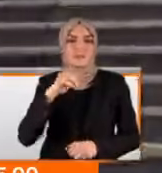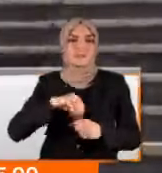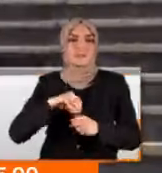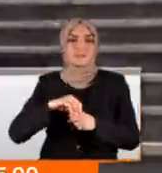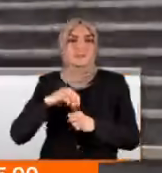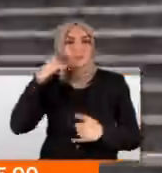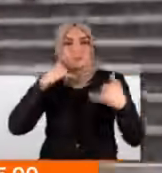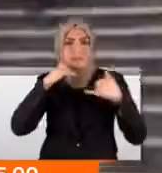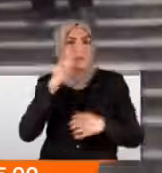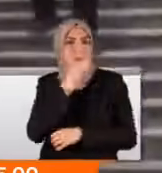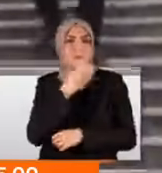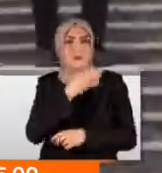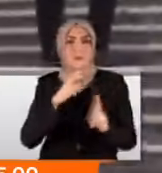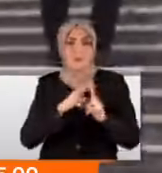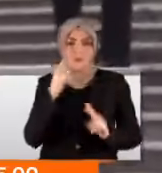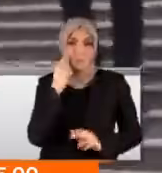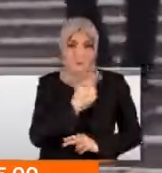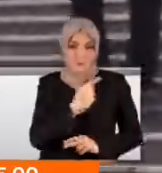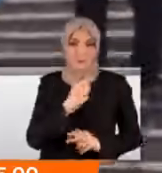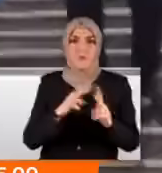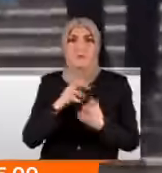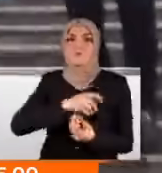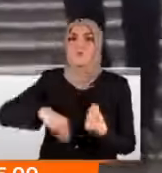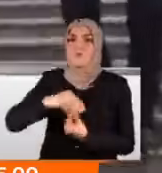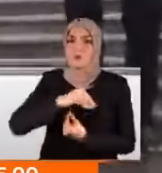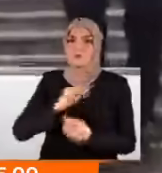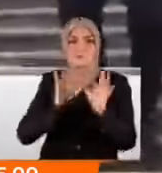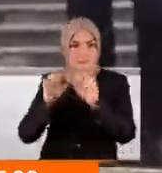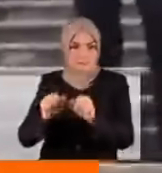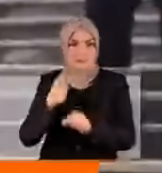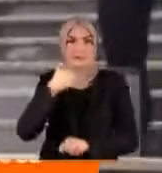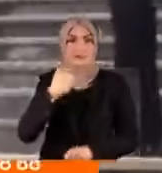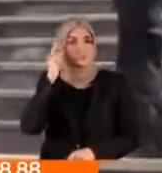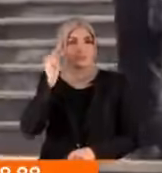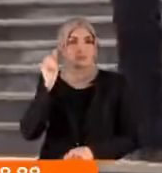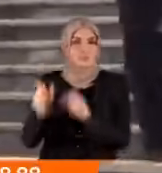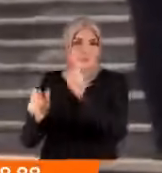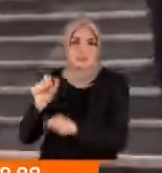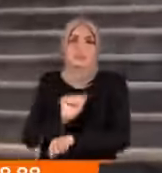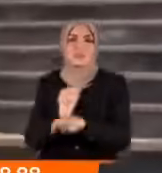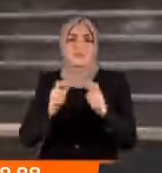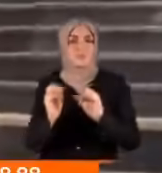geçti düzenlenen operasyonda kıskıvrak yakalanan 6 şüpheli cezaevine gönderildi